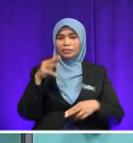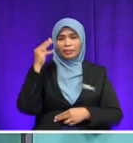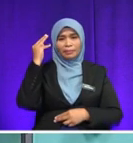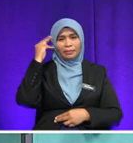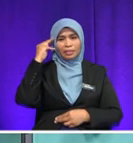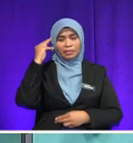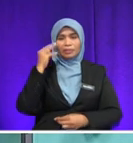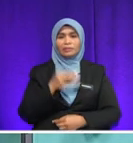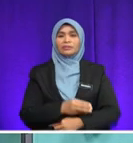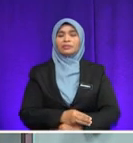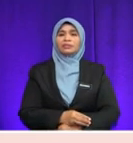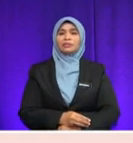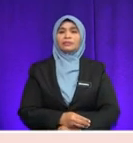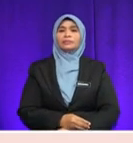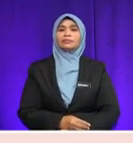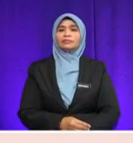semua